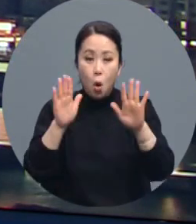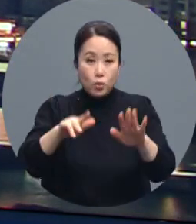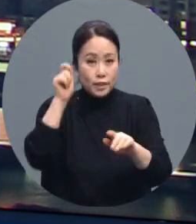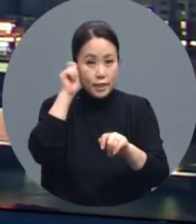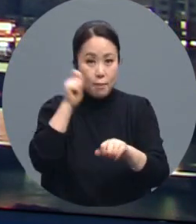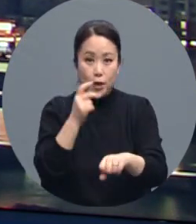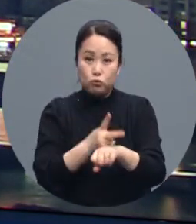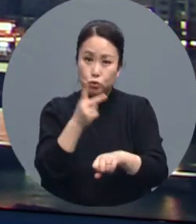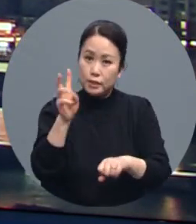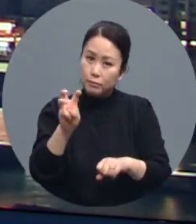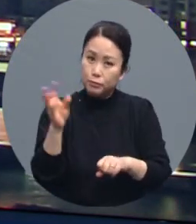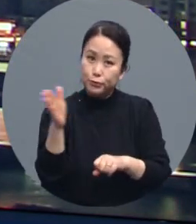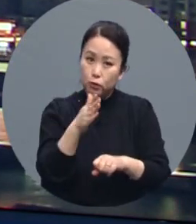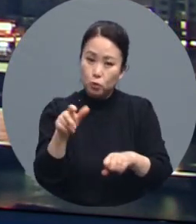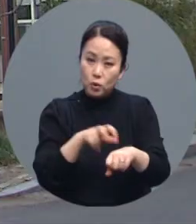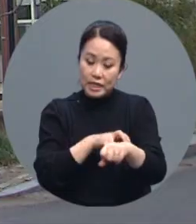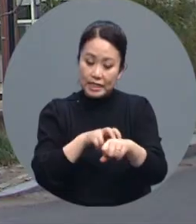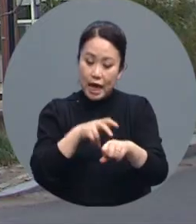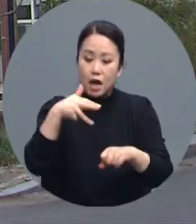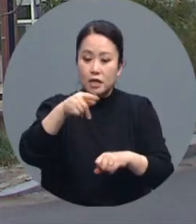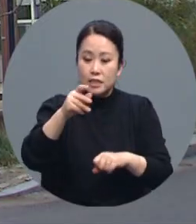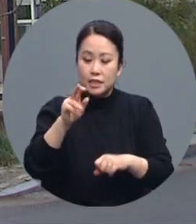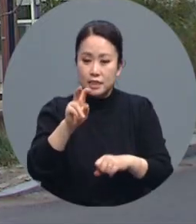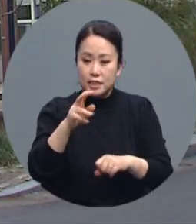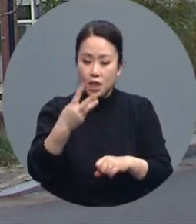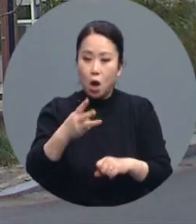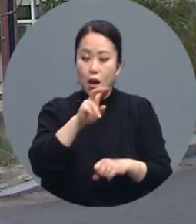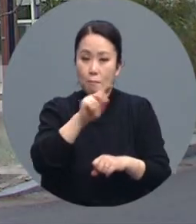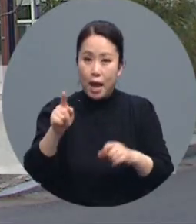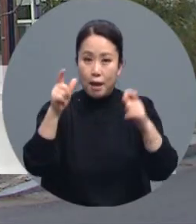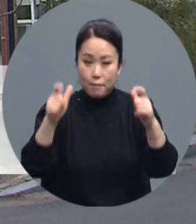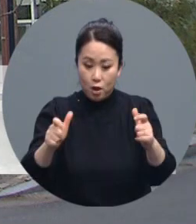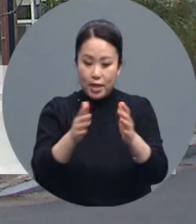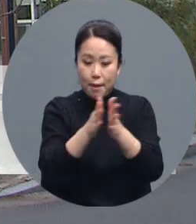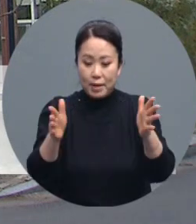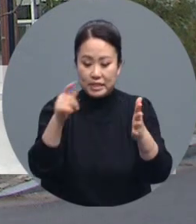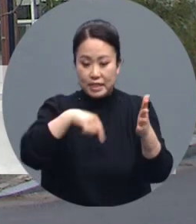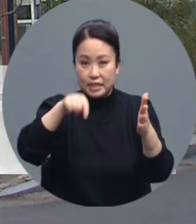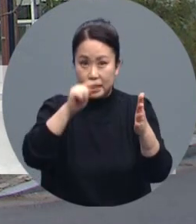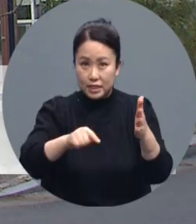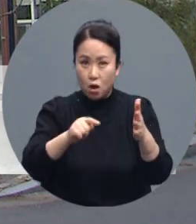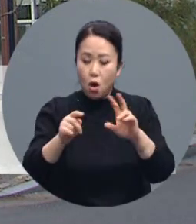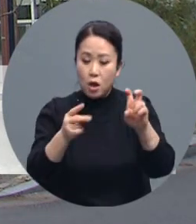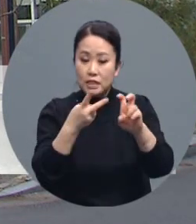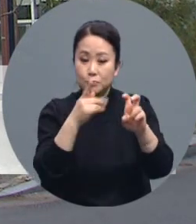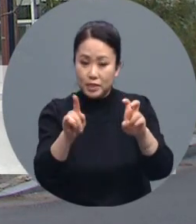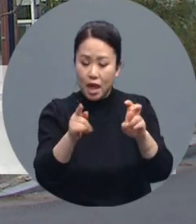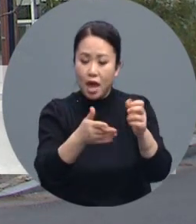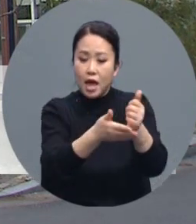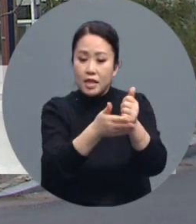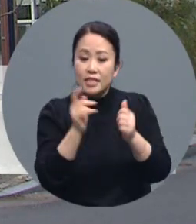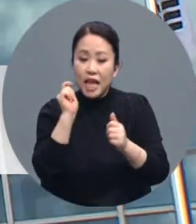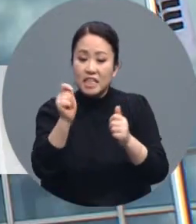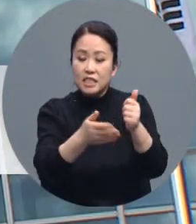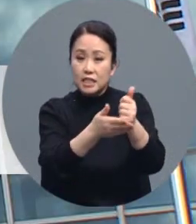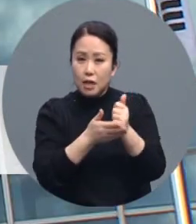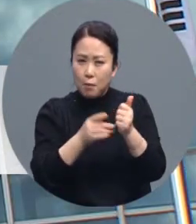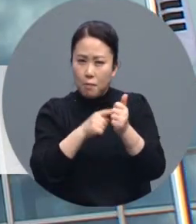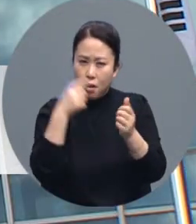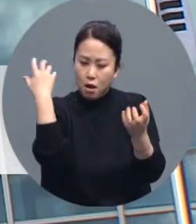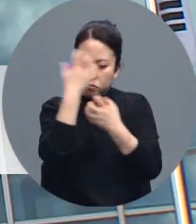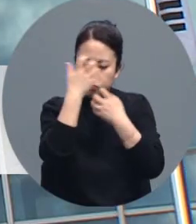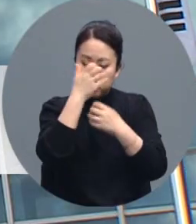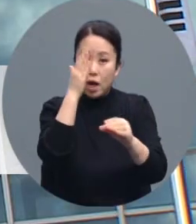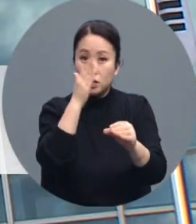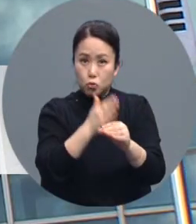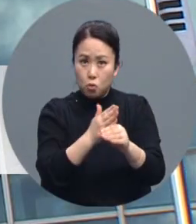오늘 새벽 2시 반쯤 기장군 철마면의 한 아파트 단지에서 20대 택시 승객이 만취 상태에서 자신이